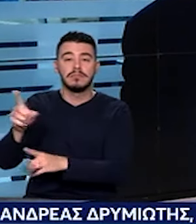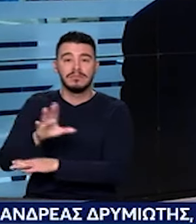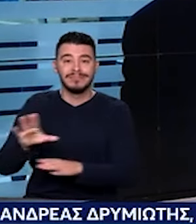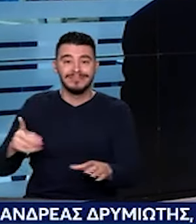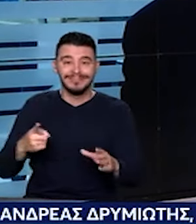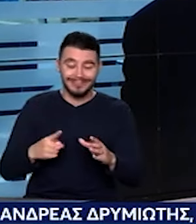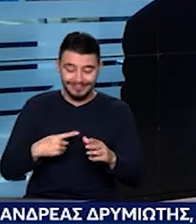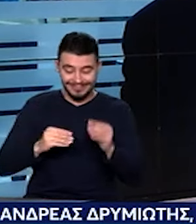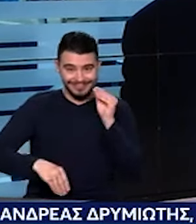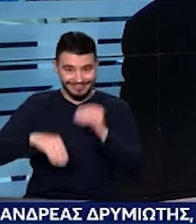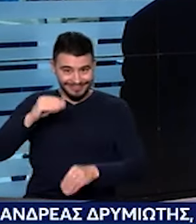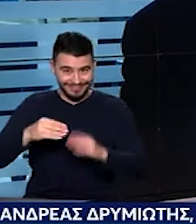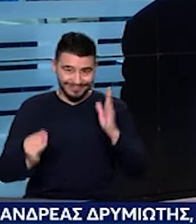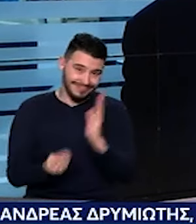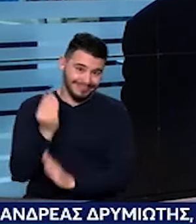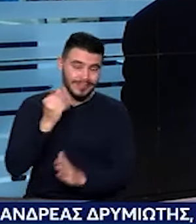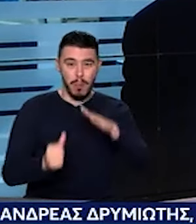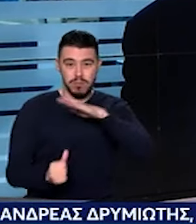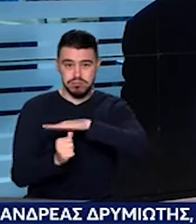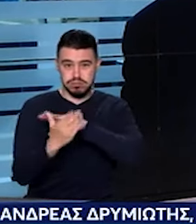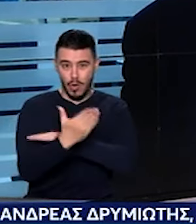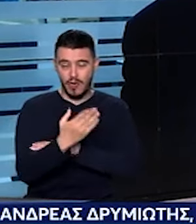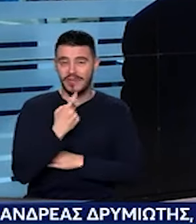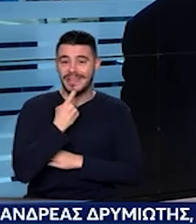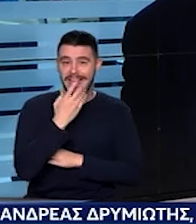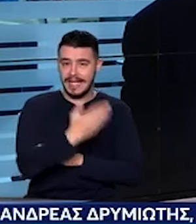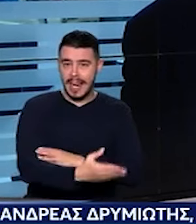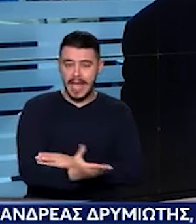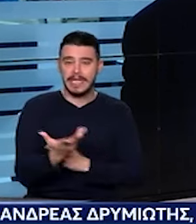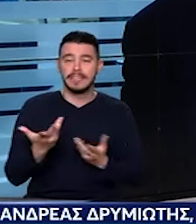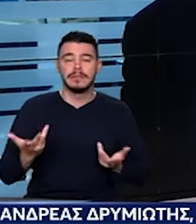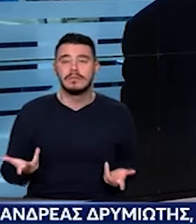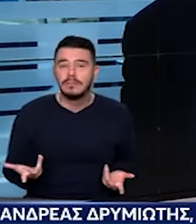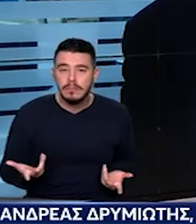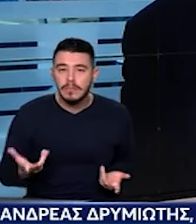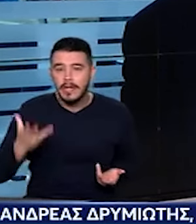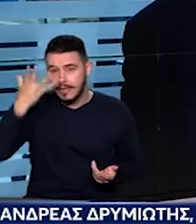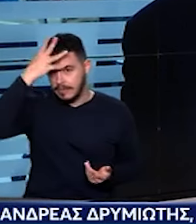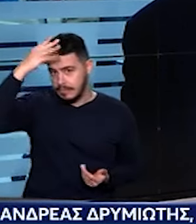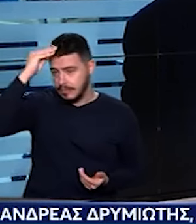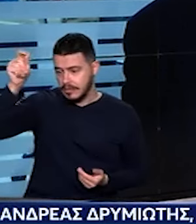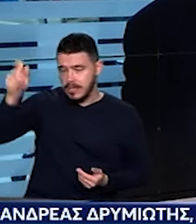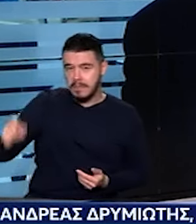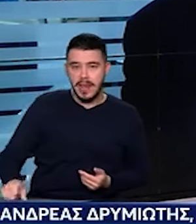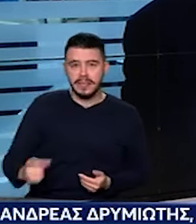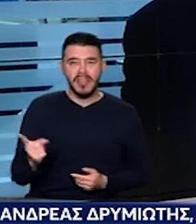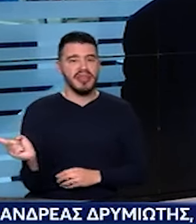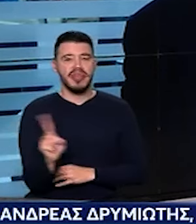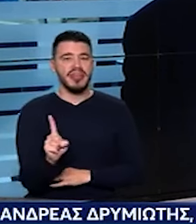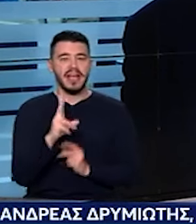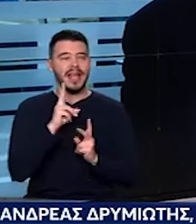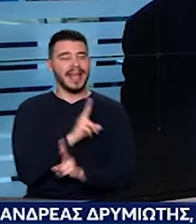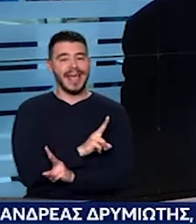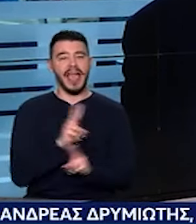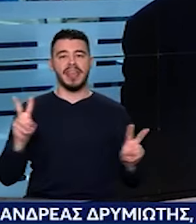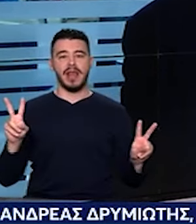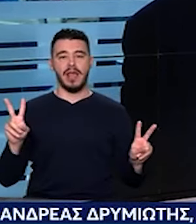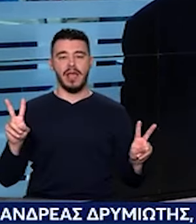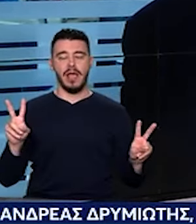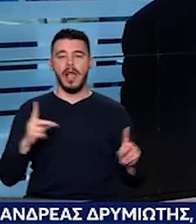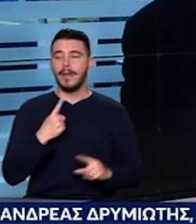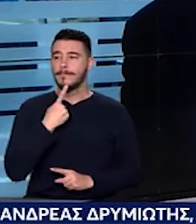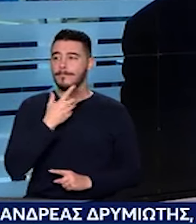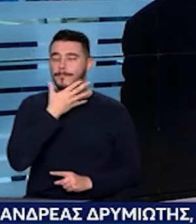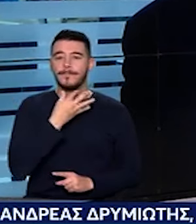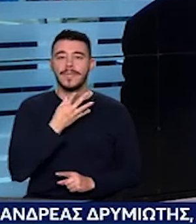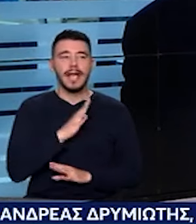Κασελάκη οφείλεται στο γεγονός ότι ο Τσίπρας δεν είχε πάρει σαφή θέση. Μάλλον υπονοήθηκε